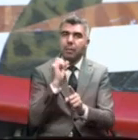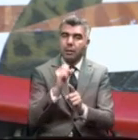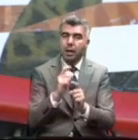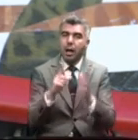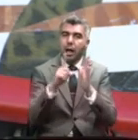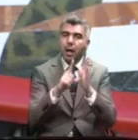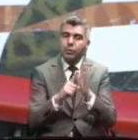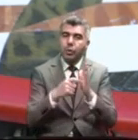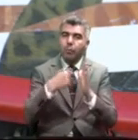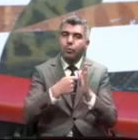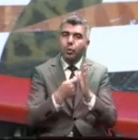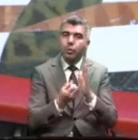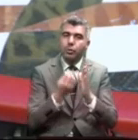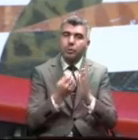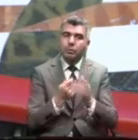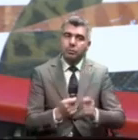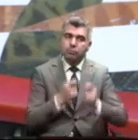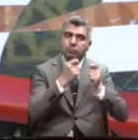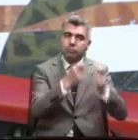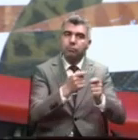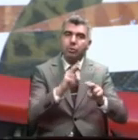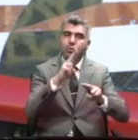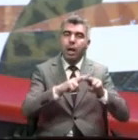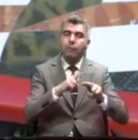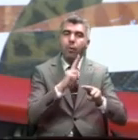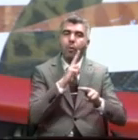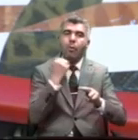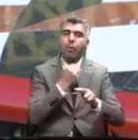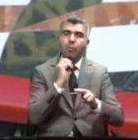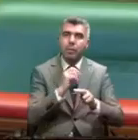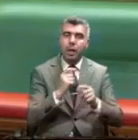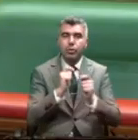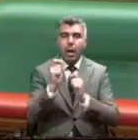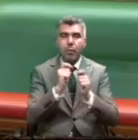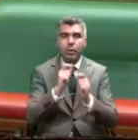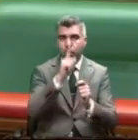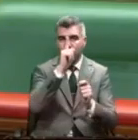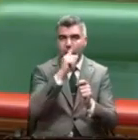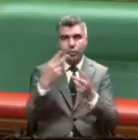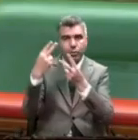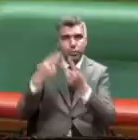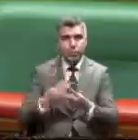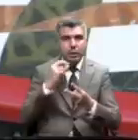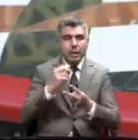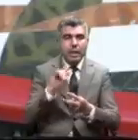مشروع قانون جديد على الامانه العامه للحكومه اللي غنجي ونناقشه ان شاء الله